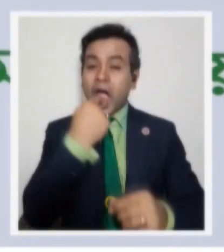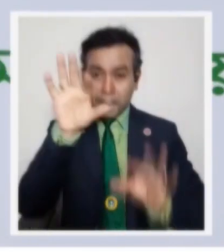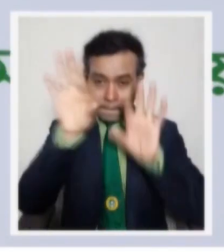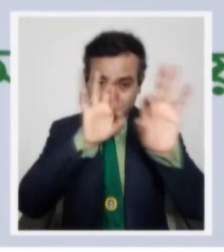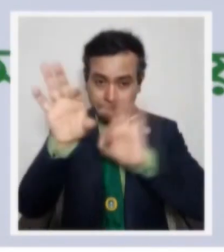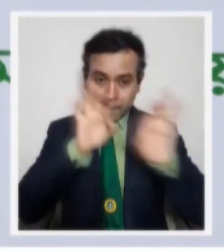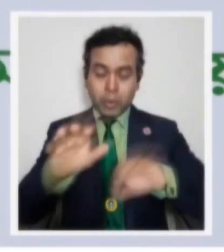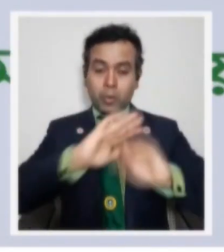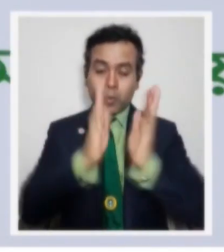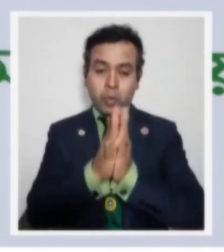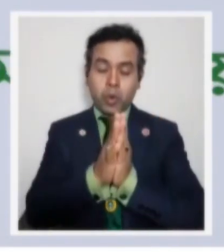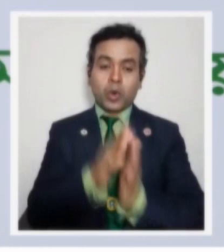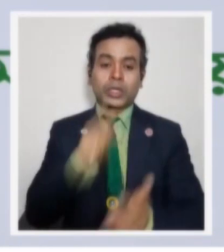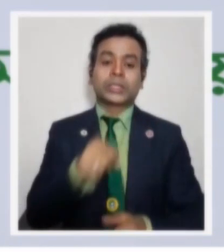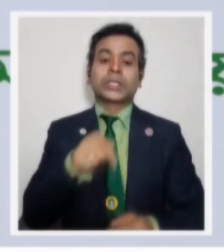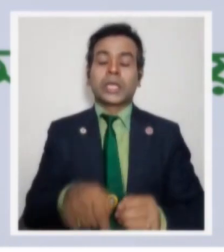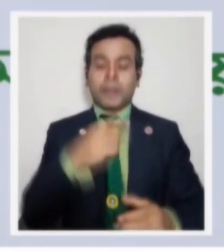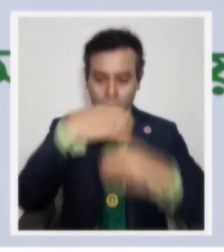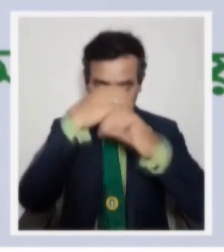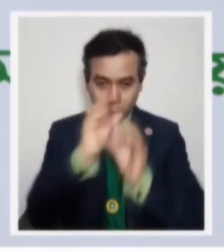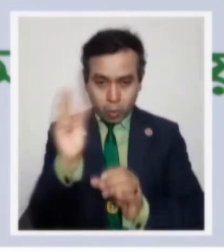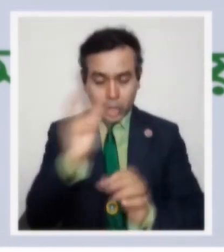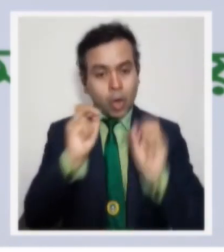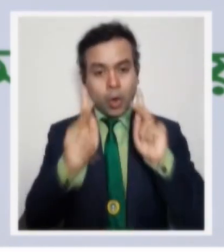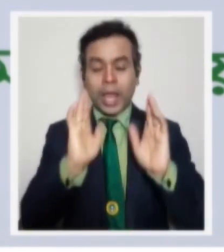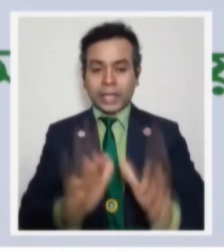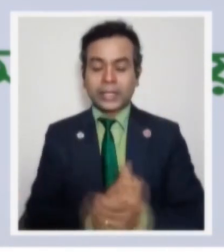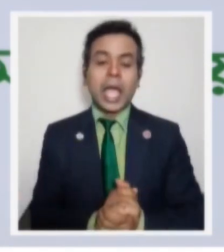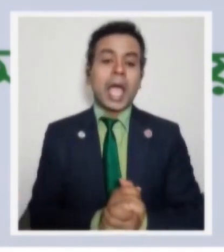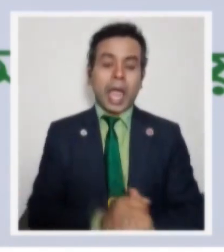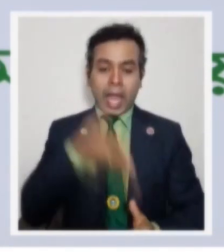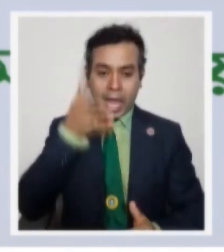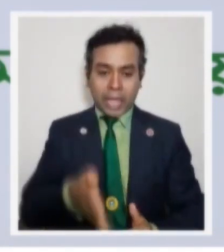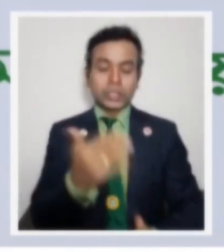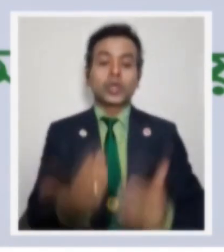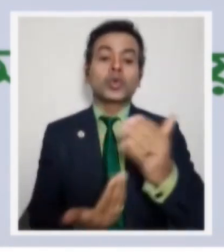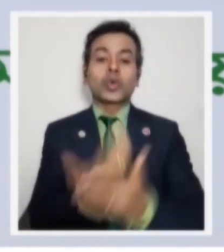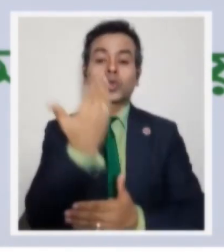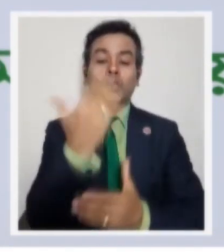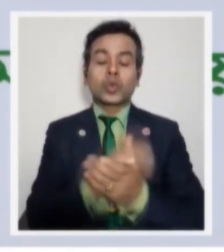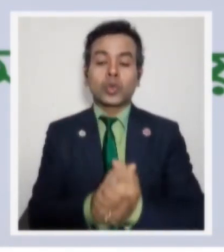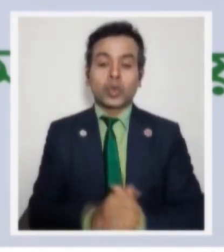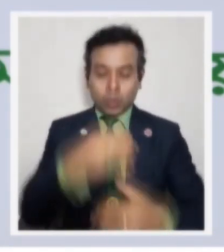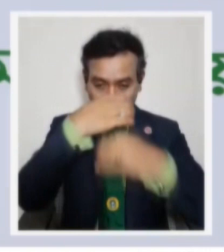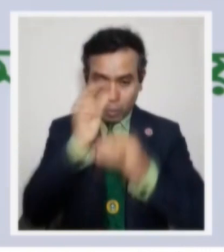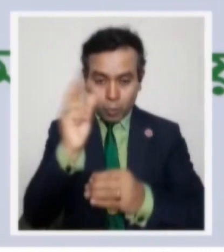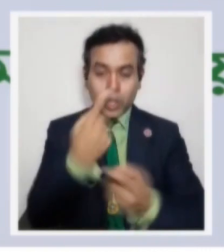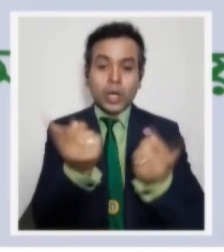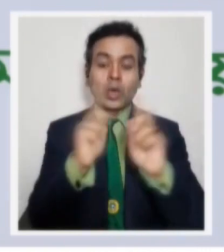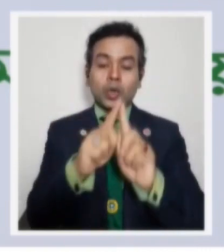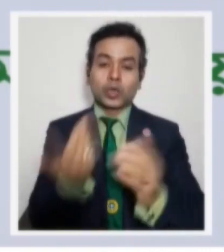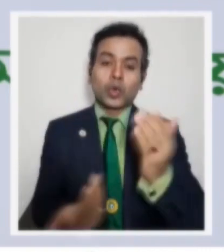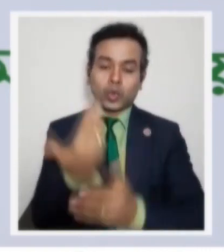50টি পরীক্ষাগারের নমুনা সংগ্রহ এবং পরীক্ষা রিপোর্ট দেব। 50টি পরীক্ষাগারে নমুনা সংগ্রহ হয়েছে এবং পরীক্ষা